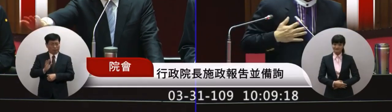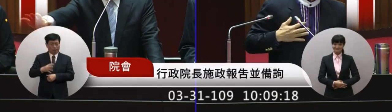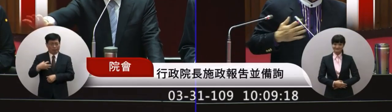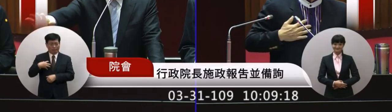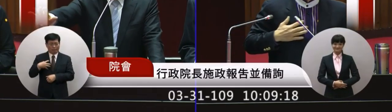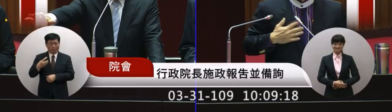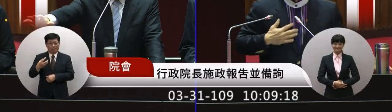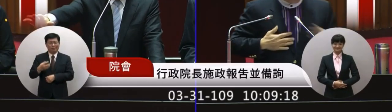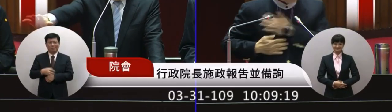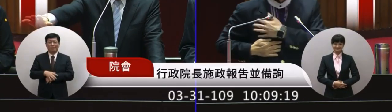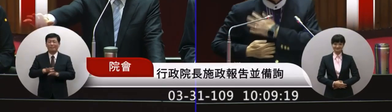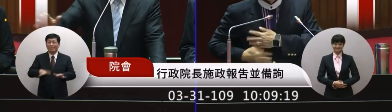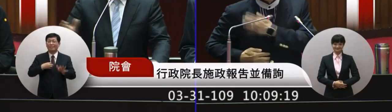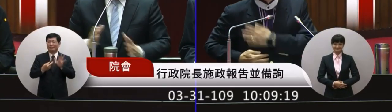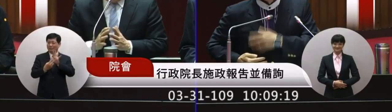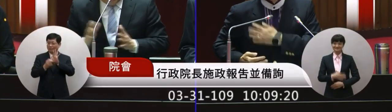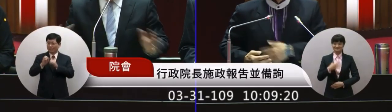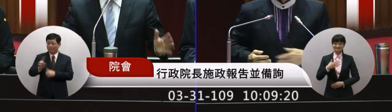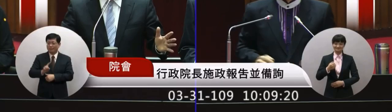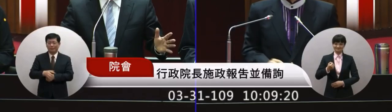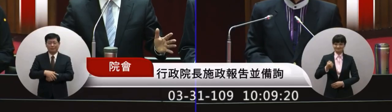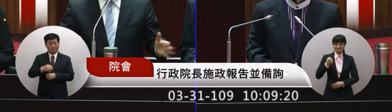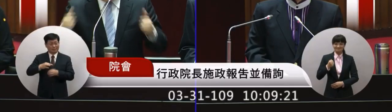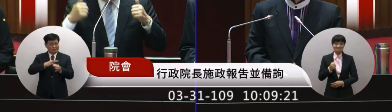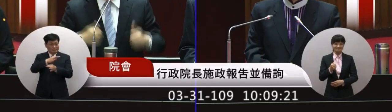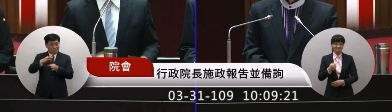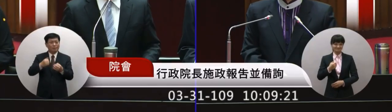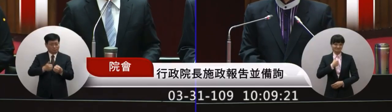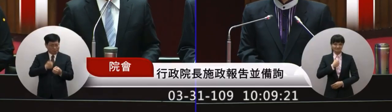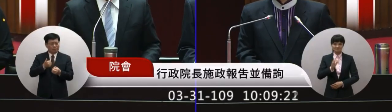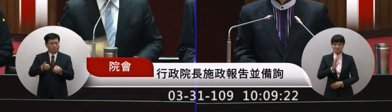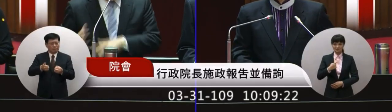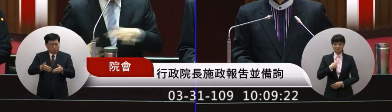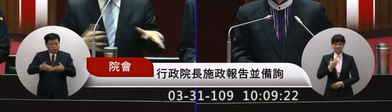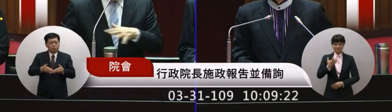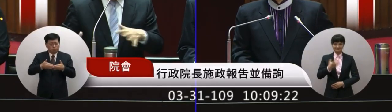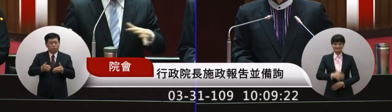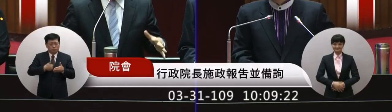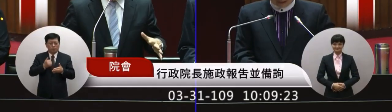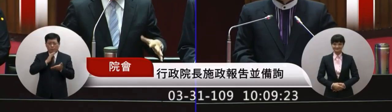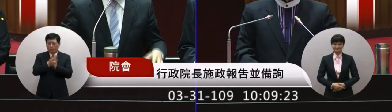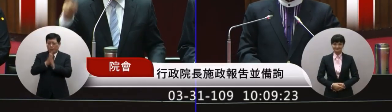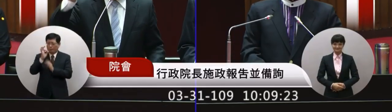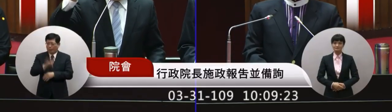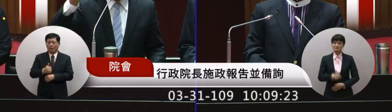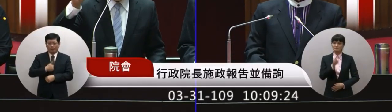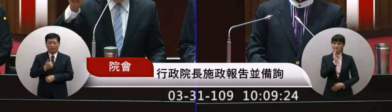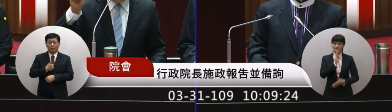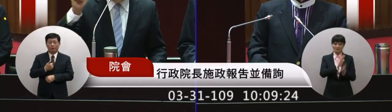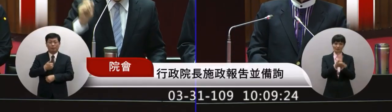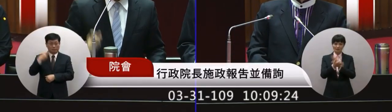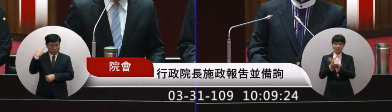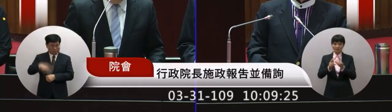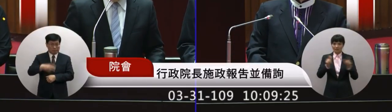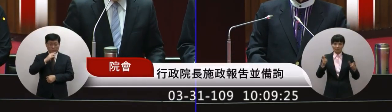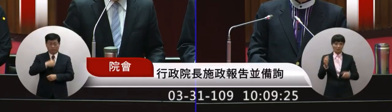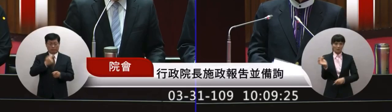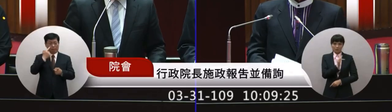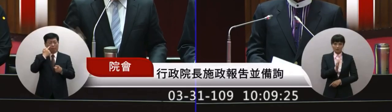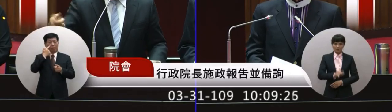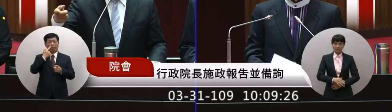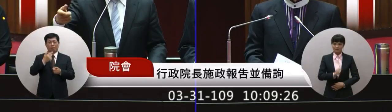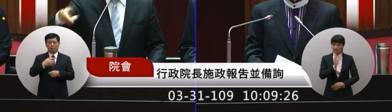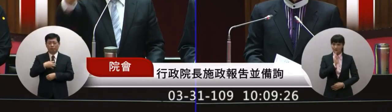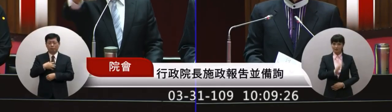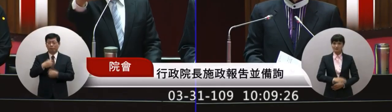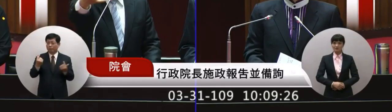较细力。 我意思讲，经济确实足要紧，而且变化很快。 变化太快了。 啊，情势险峻。 是